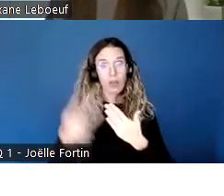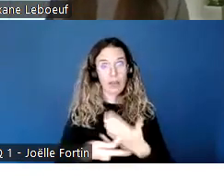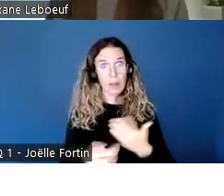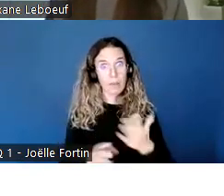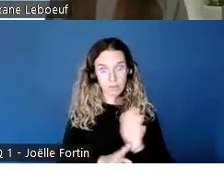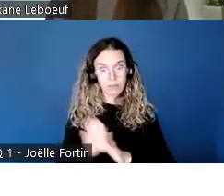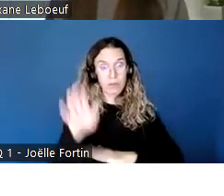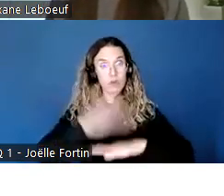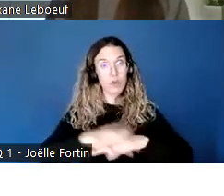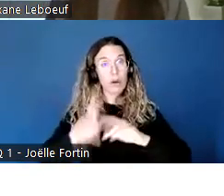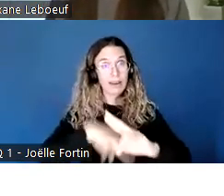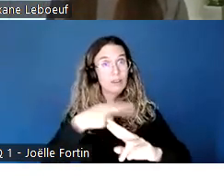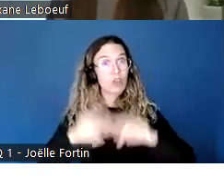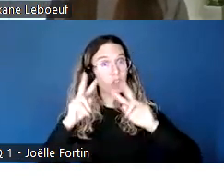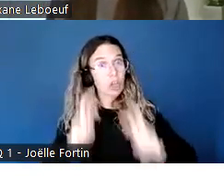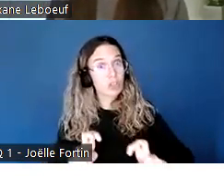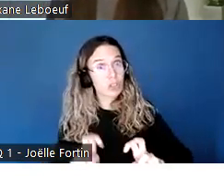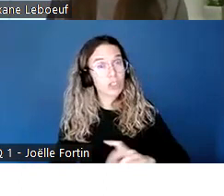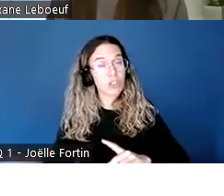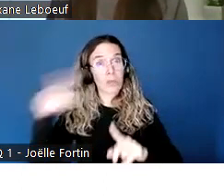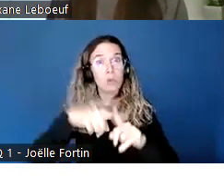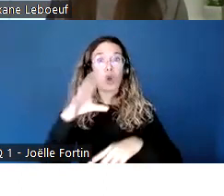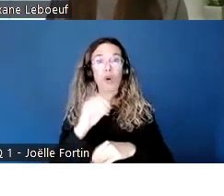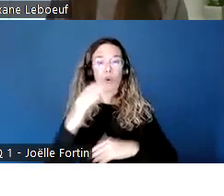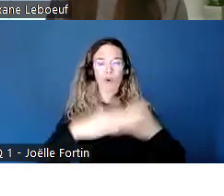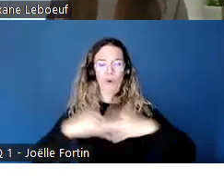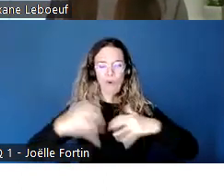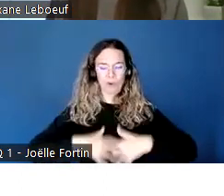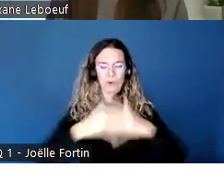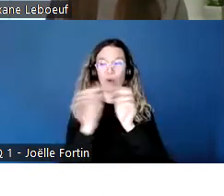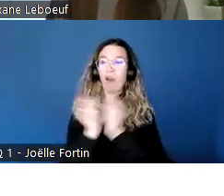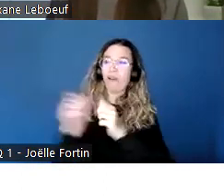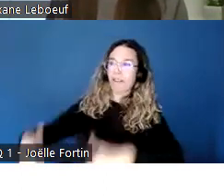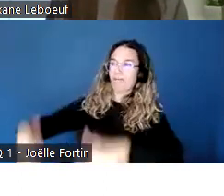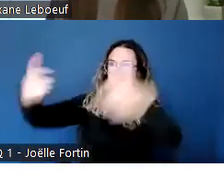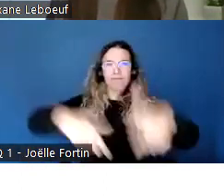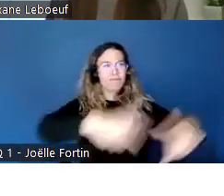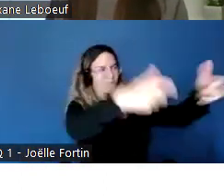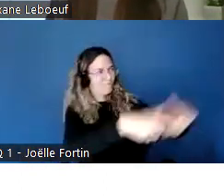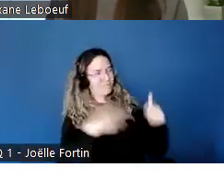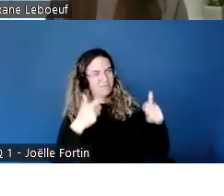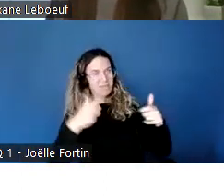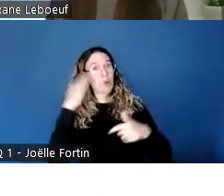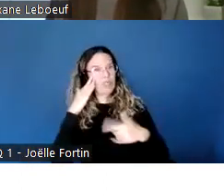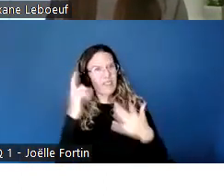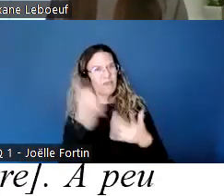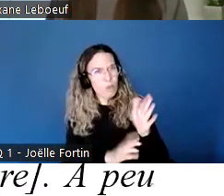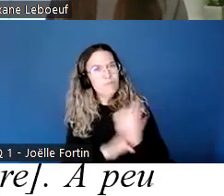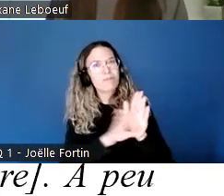basé sur des résultats de recherche et en co-construction avec nos milieux, on savait qu'il était encore